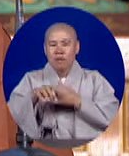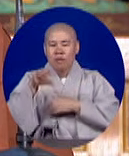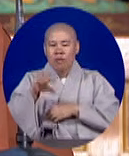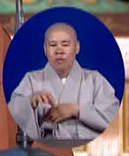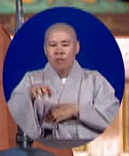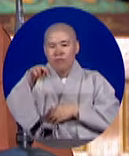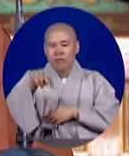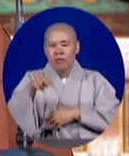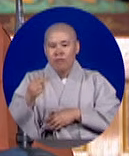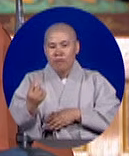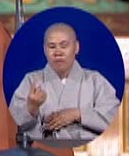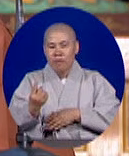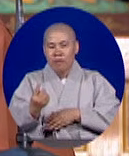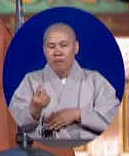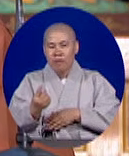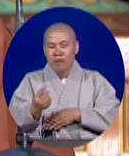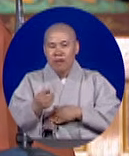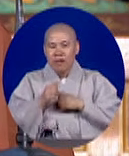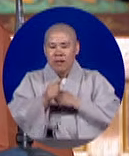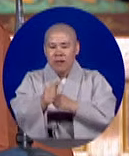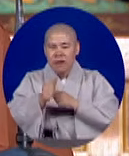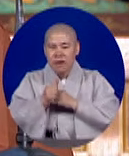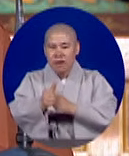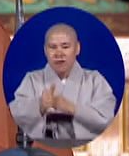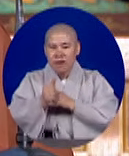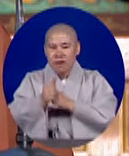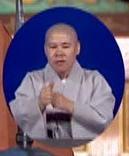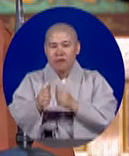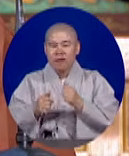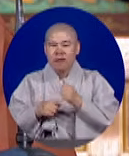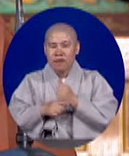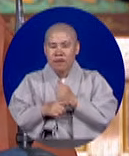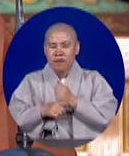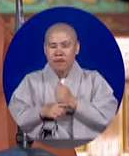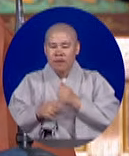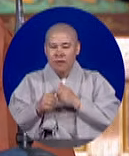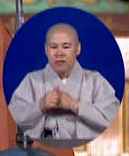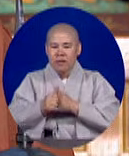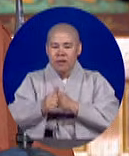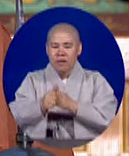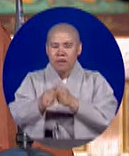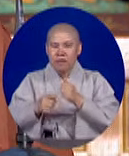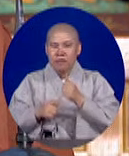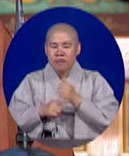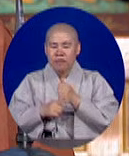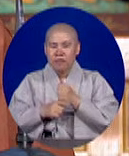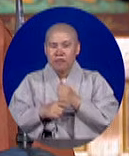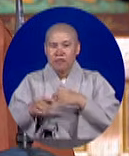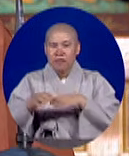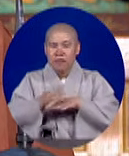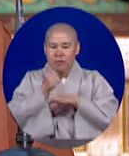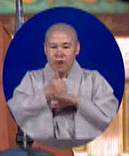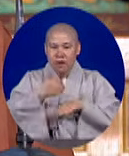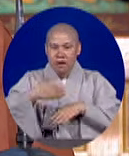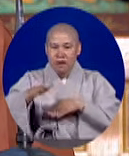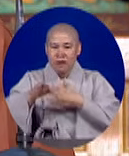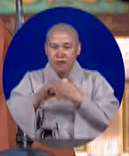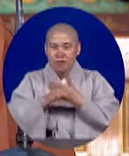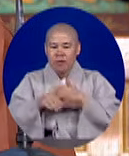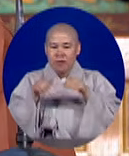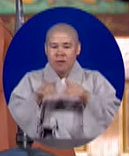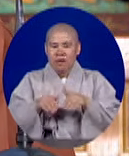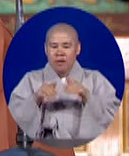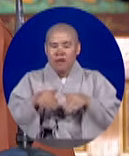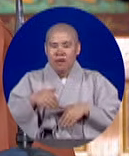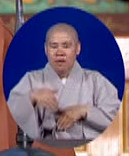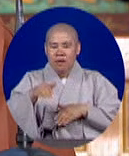장소소자인데 늘 따라다닌다 이 소리예요. 따라다녀요. 그래서 왕이 가면 신하가